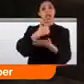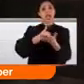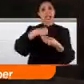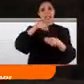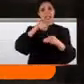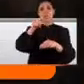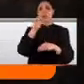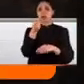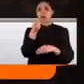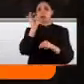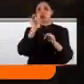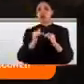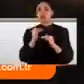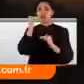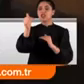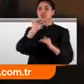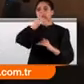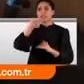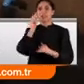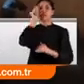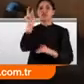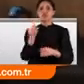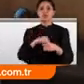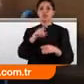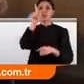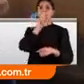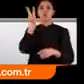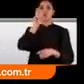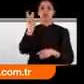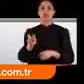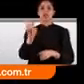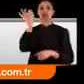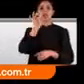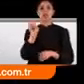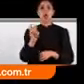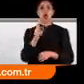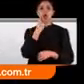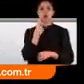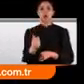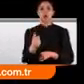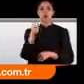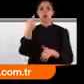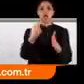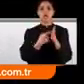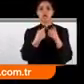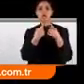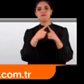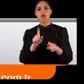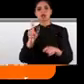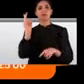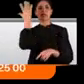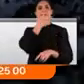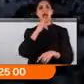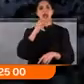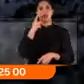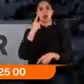zehrinin fiyatı şimdi dışarıdan gelenler için $180. Mavi akrepler isimlerinin aksine siyah renkteler. Ancak